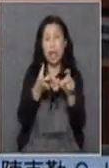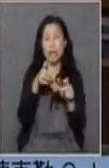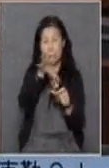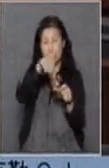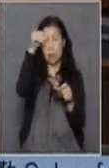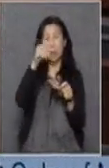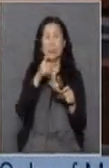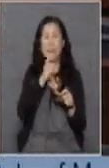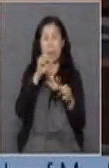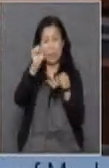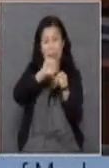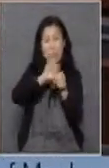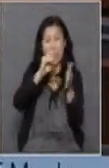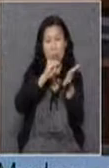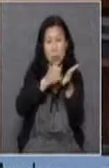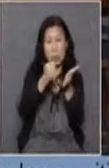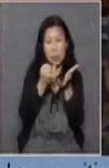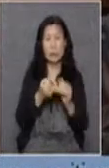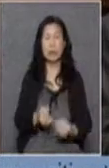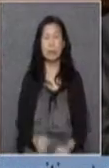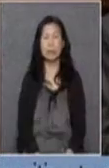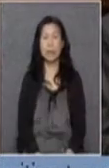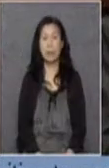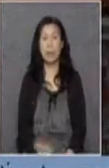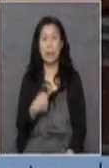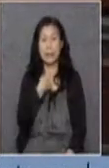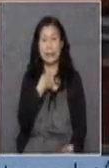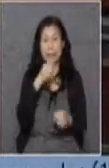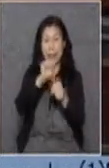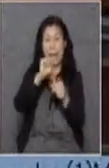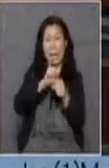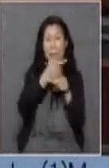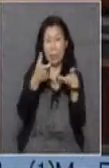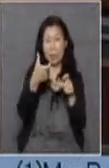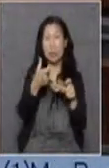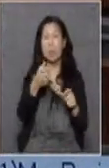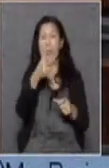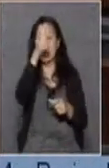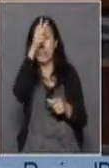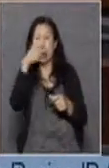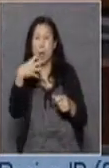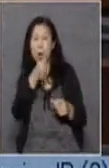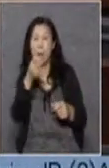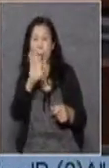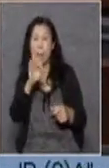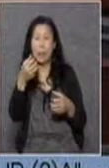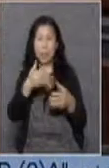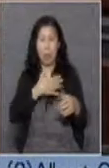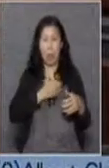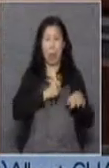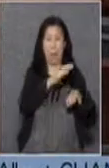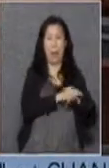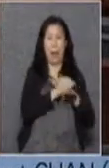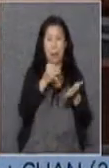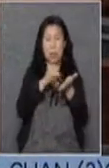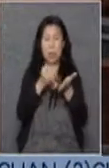或者加税嘅時候。本來要加人工的僱主沒有加到，預留了我來交税，現在不